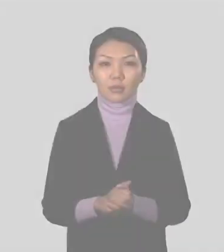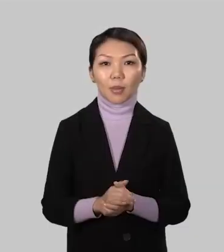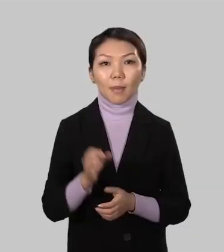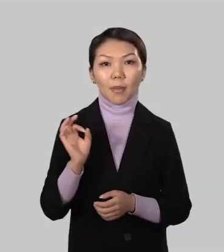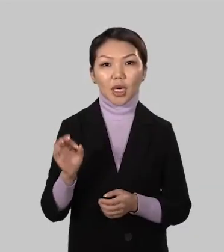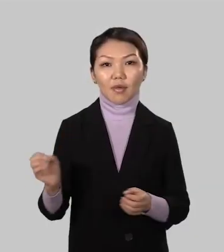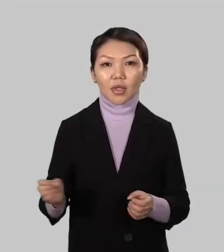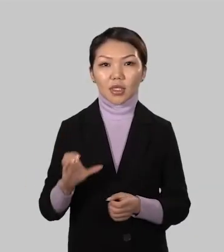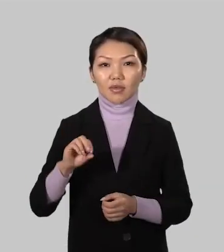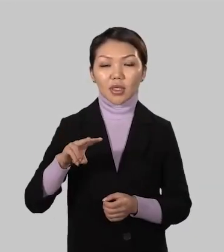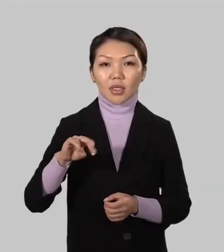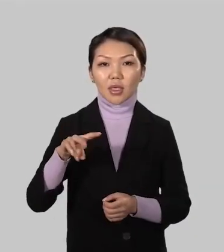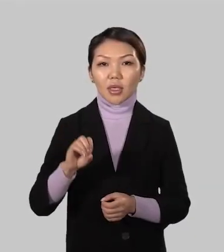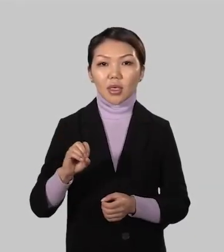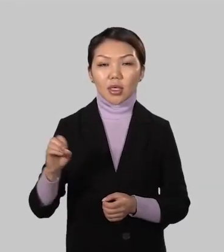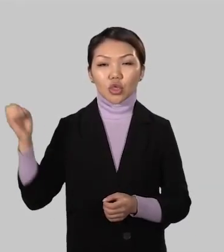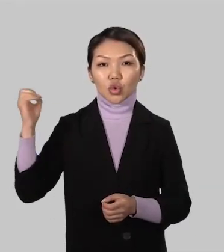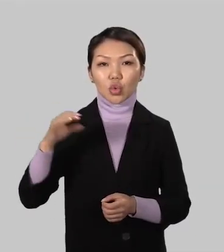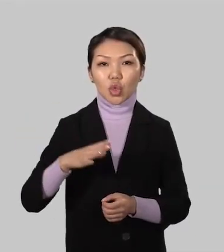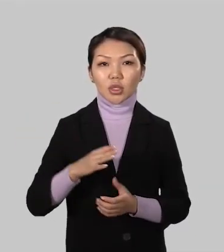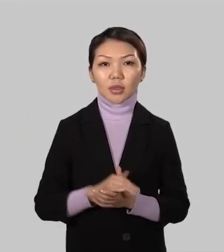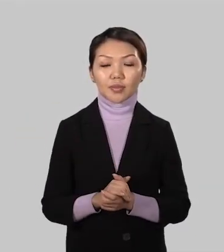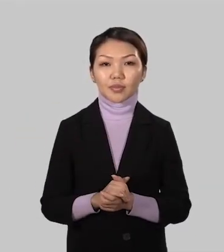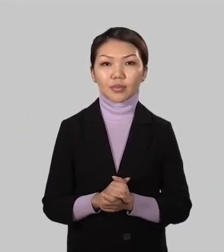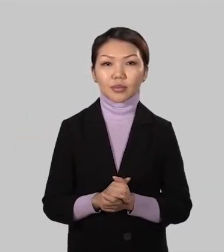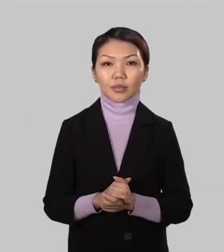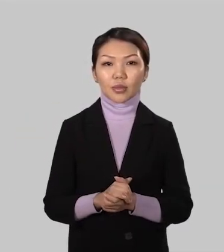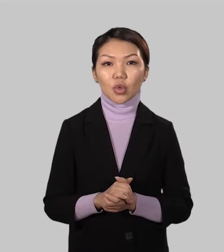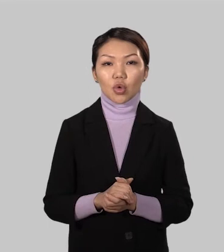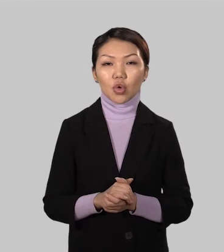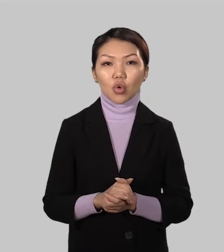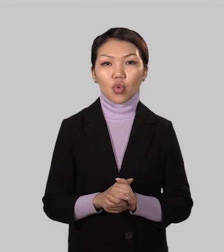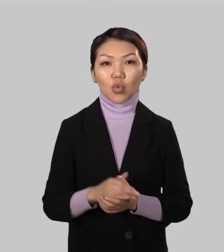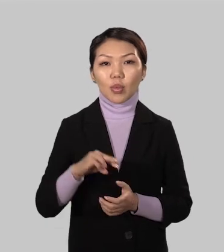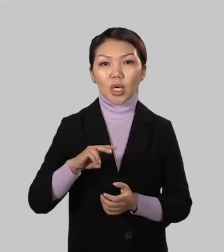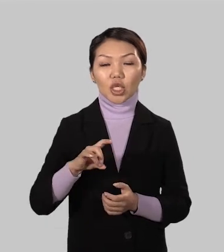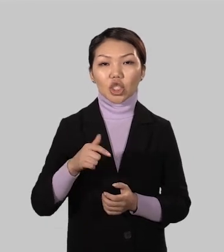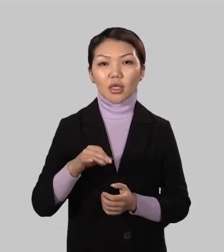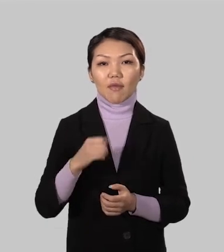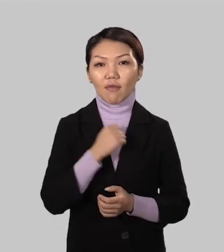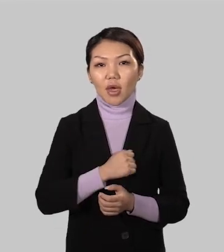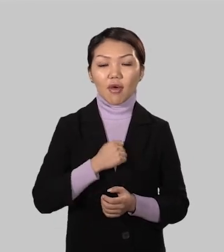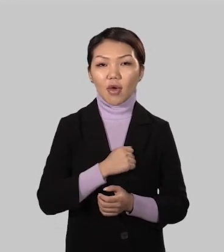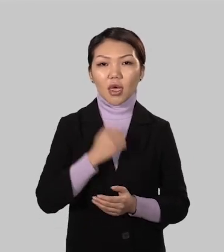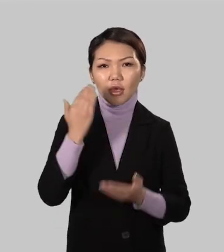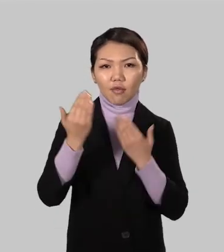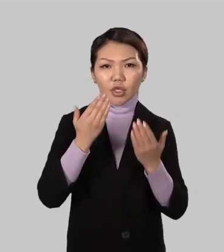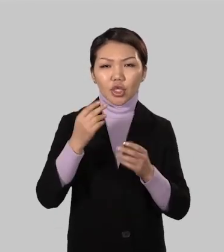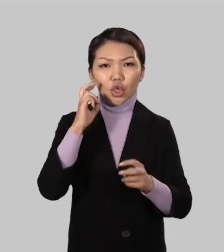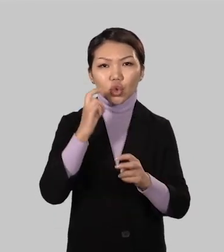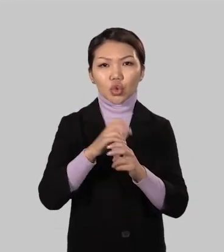правда светлее солнца у мрачного и веселье скучнее у